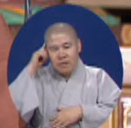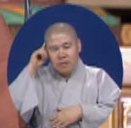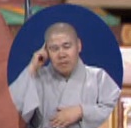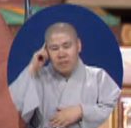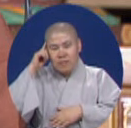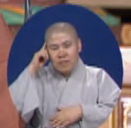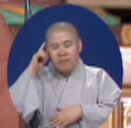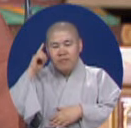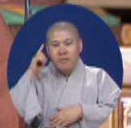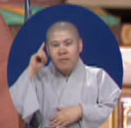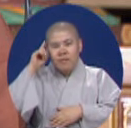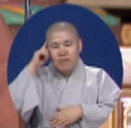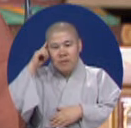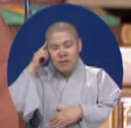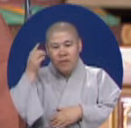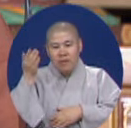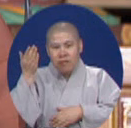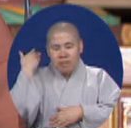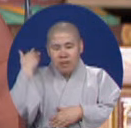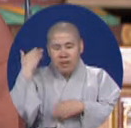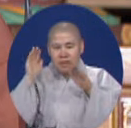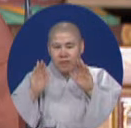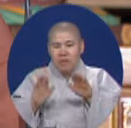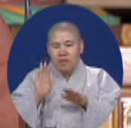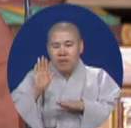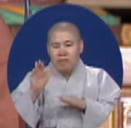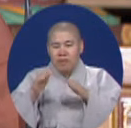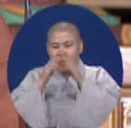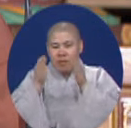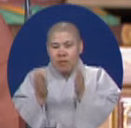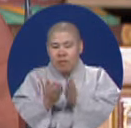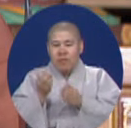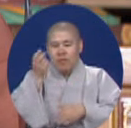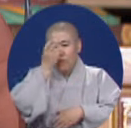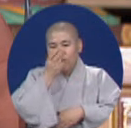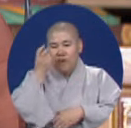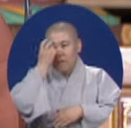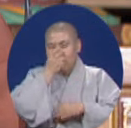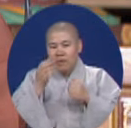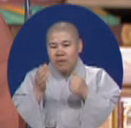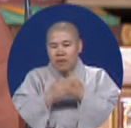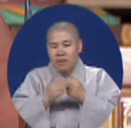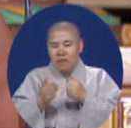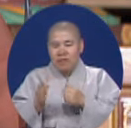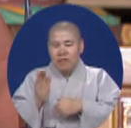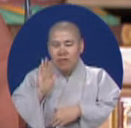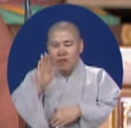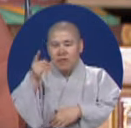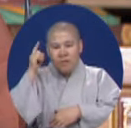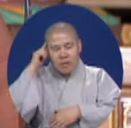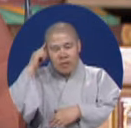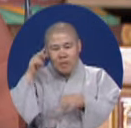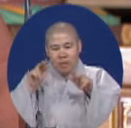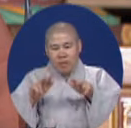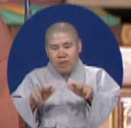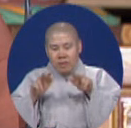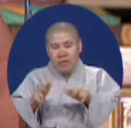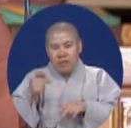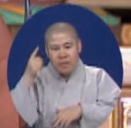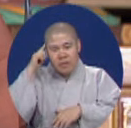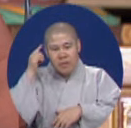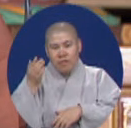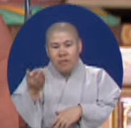이 의식은 과거, 현재, 미래를 다 살피는 거기 때문에 미래 것도 생각하고 현재 것도